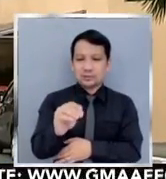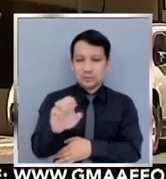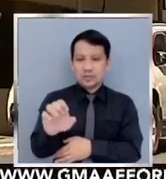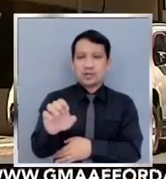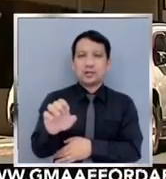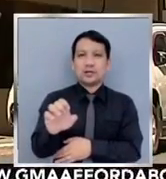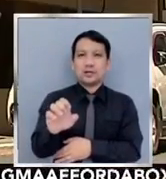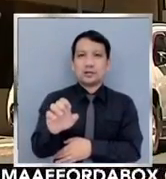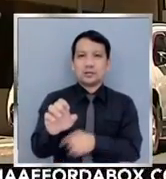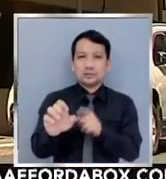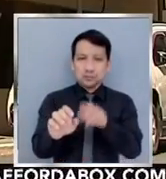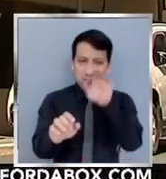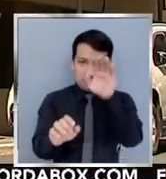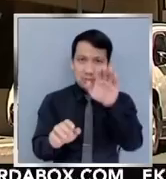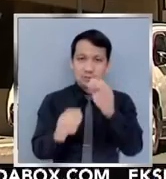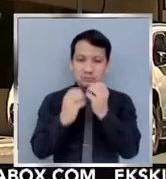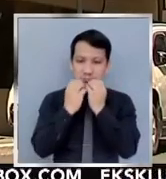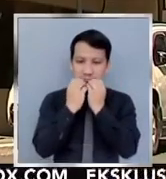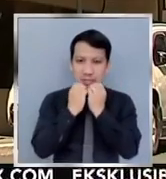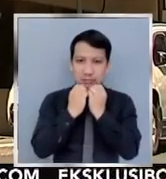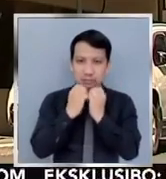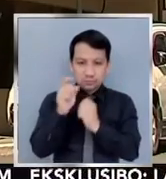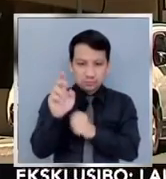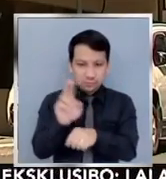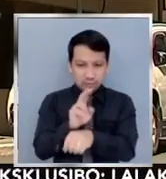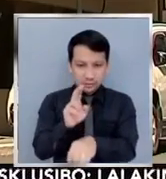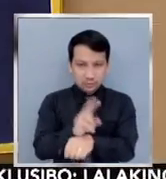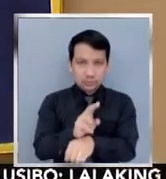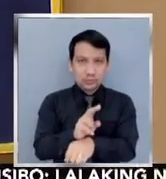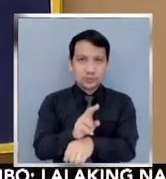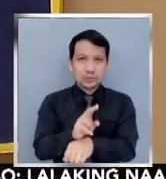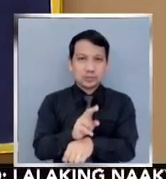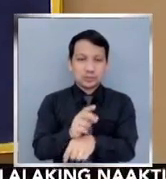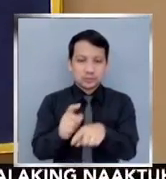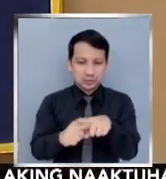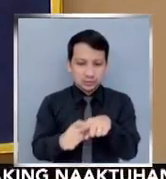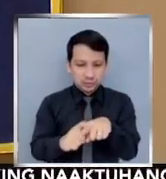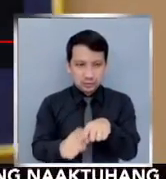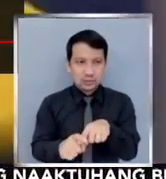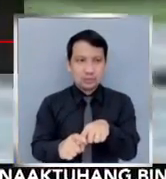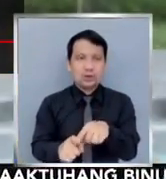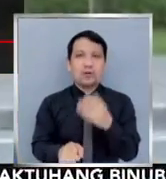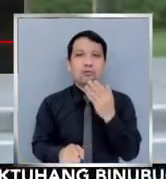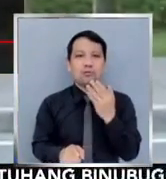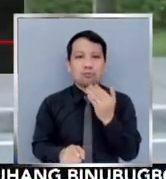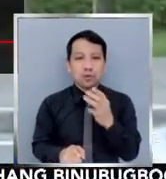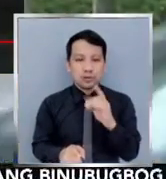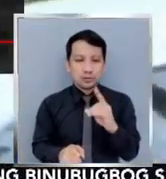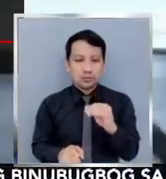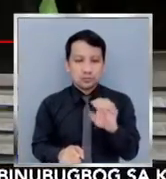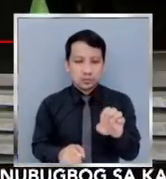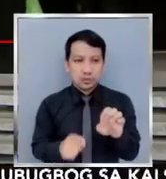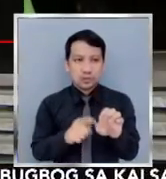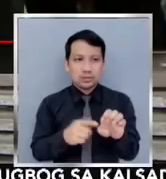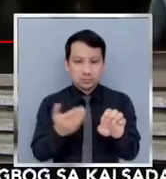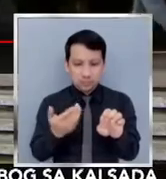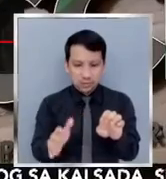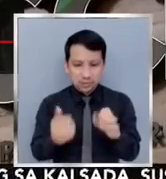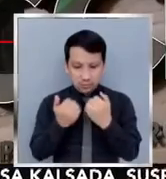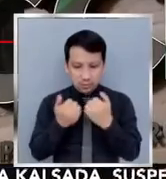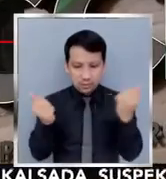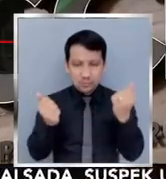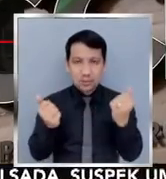publiko na maging wais sa pagkonsumo ng kuryente. Sinabi ito ng DOE matapos i-anunsyo ng National